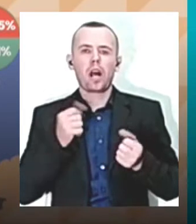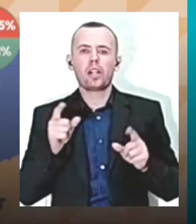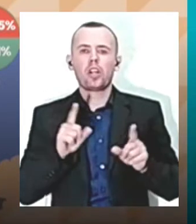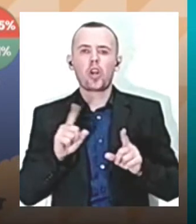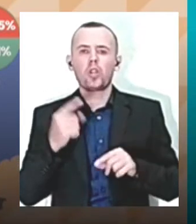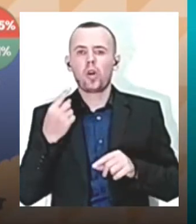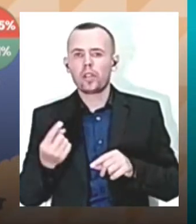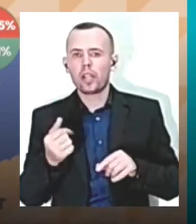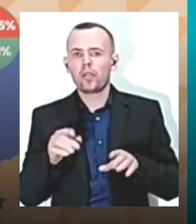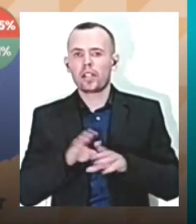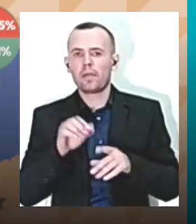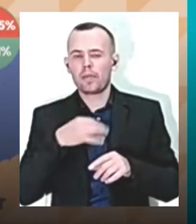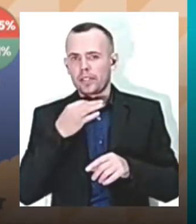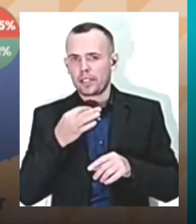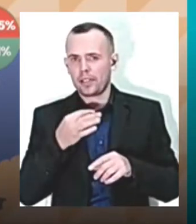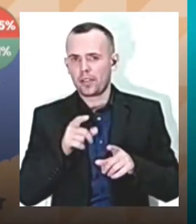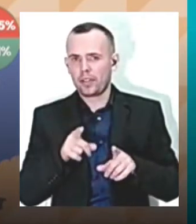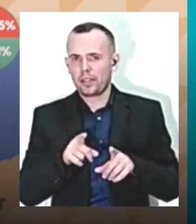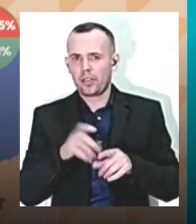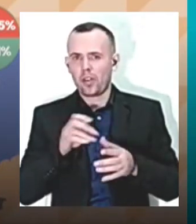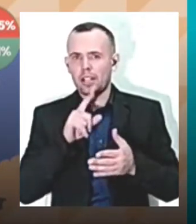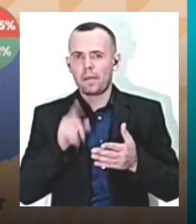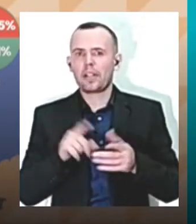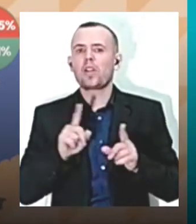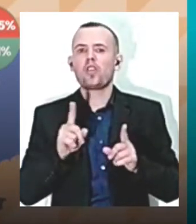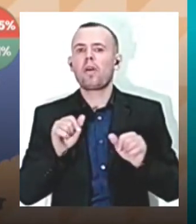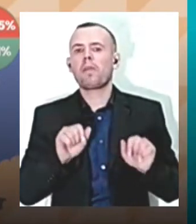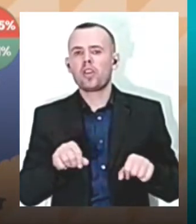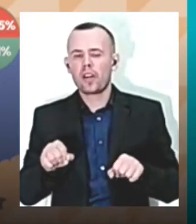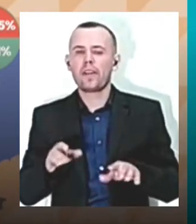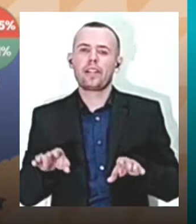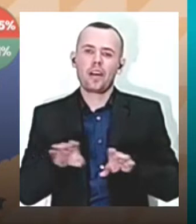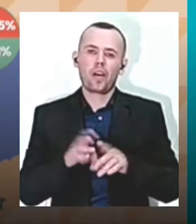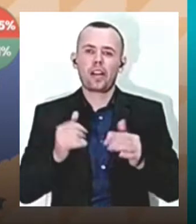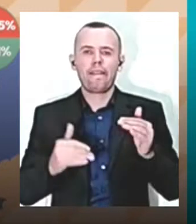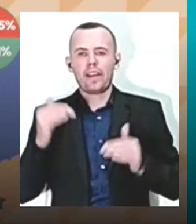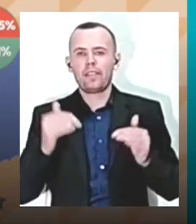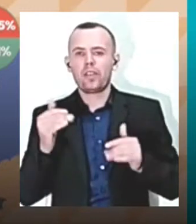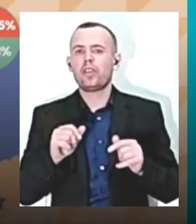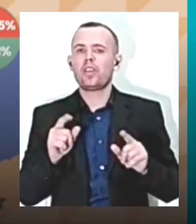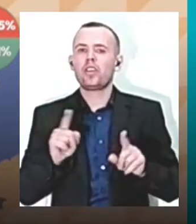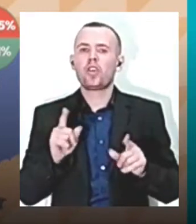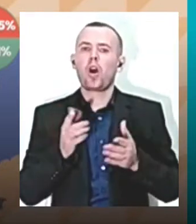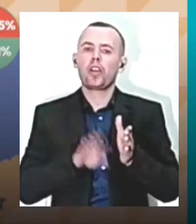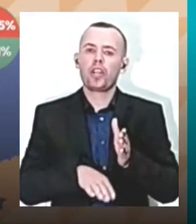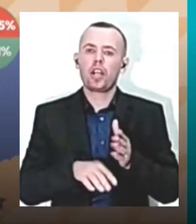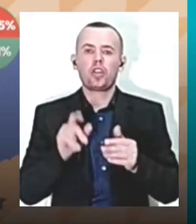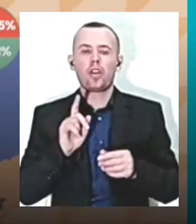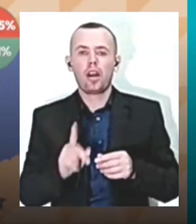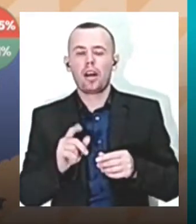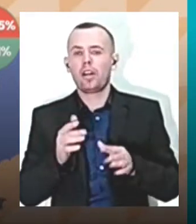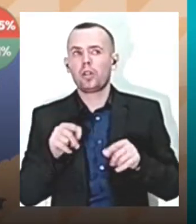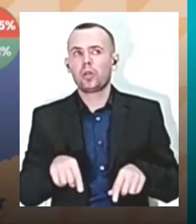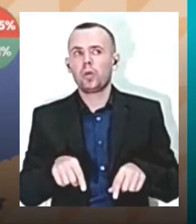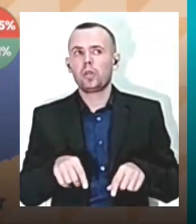свобода, або достаток, на запитання, що, звісно, важливо і те, але оберіть щось одне, що важливіше, то очевидно, що